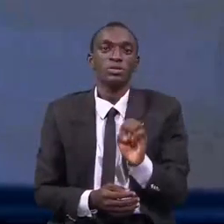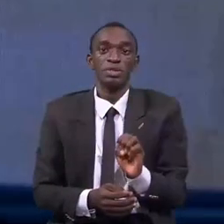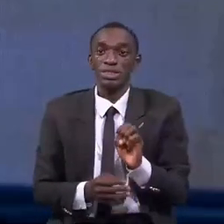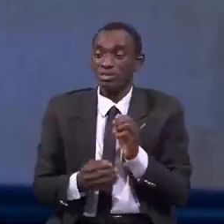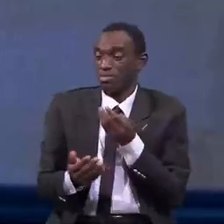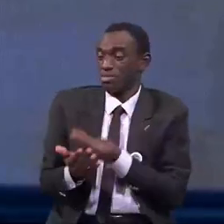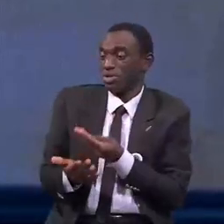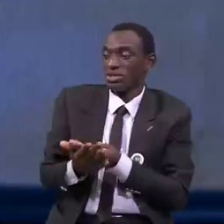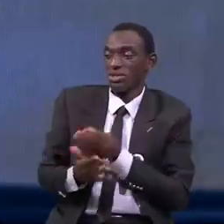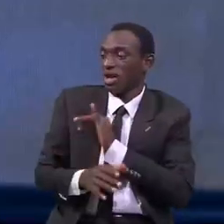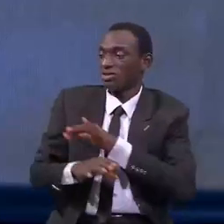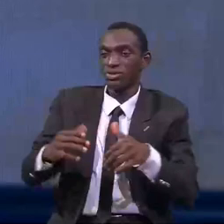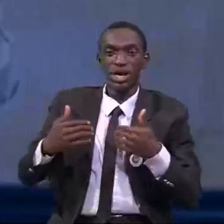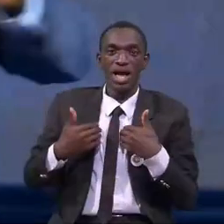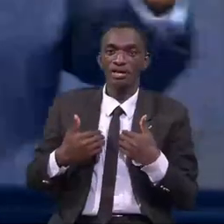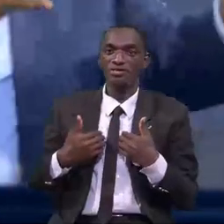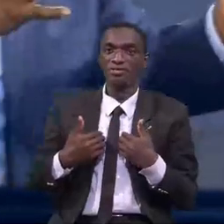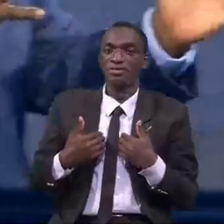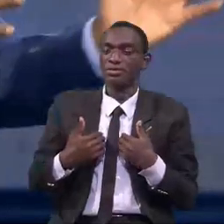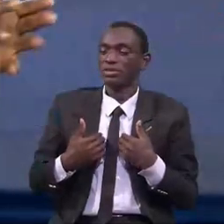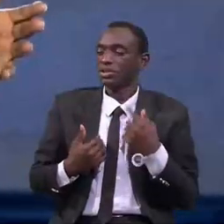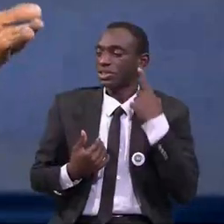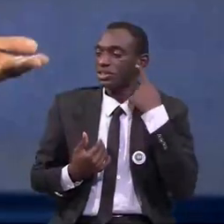foyer je n' argent ni